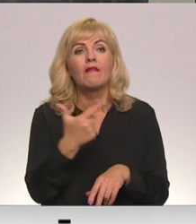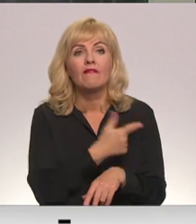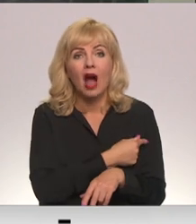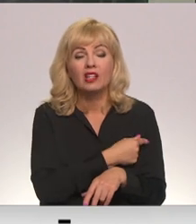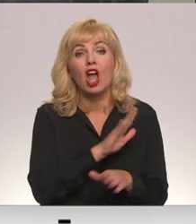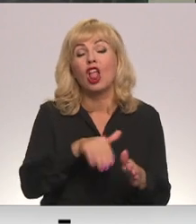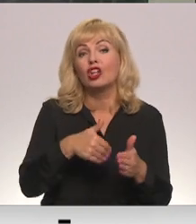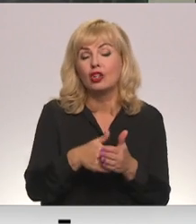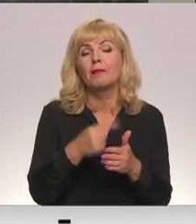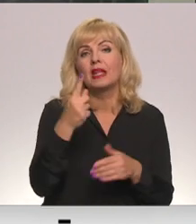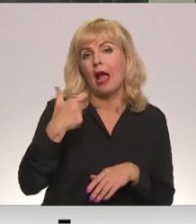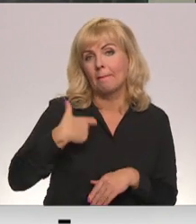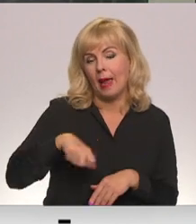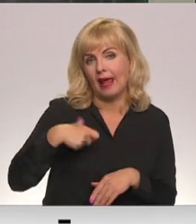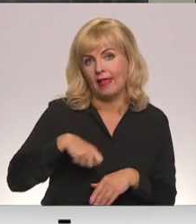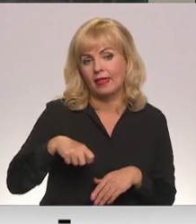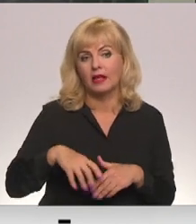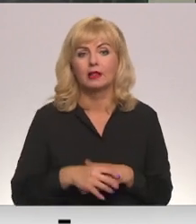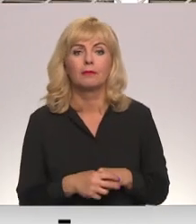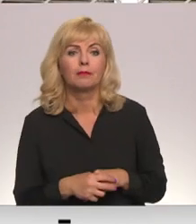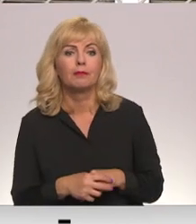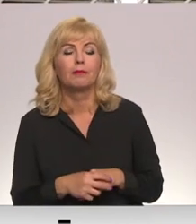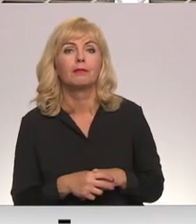meitenes. Par to plašāk Zanda Ozola Balode.